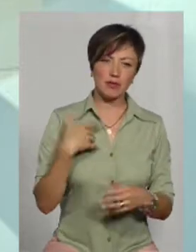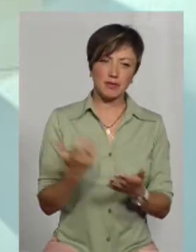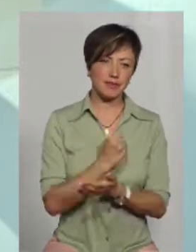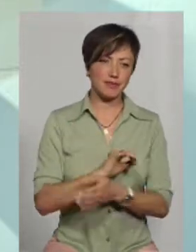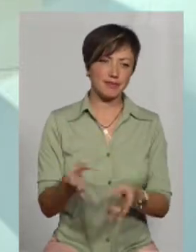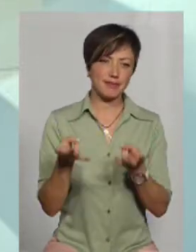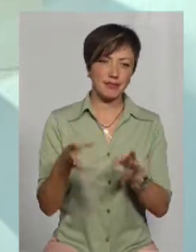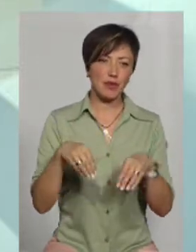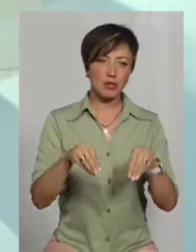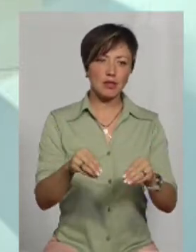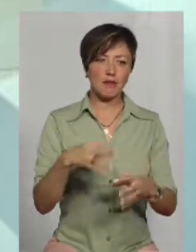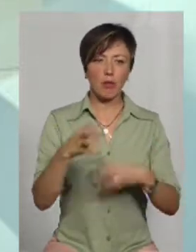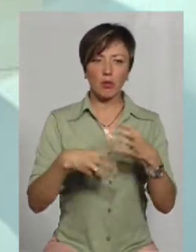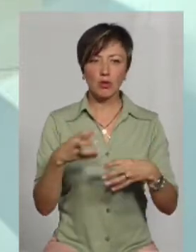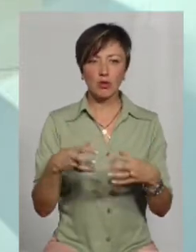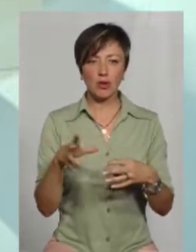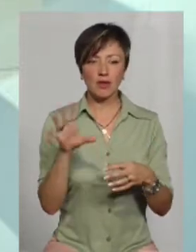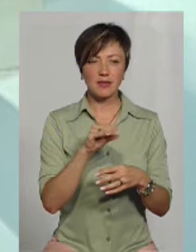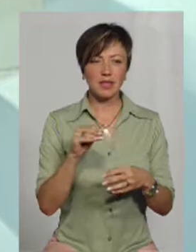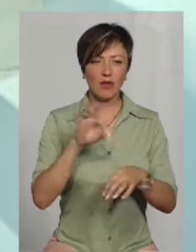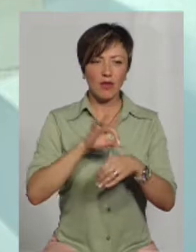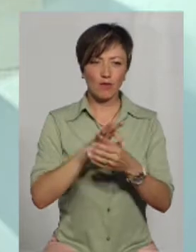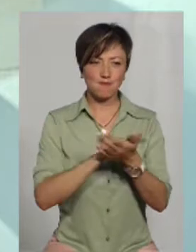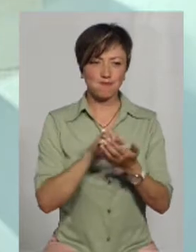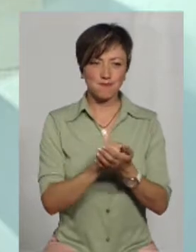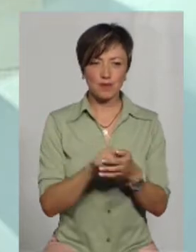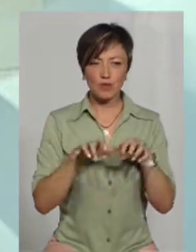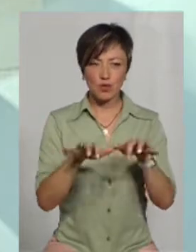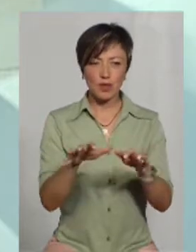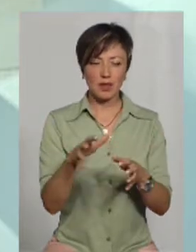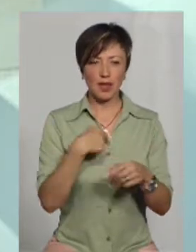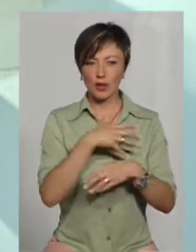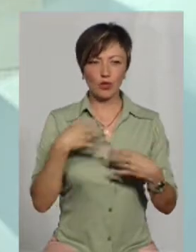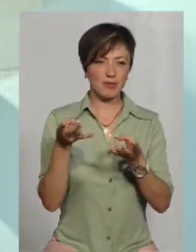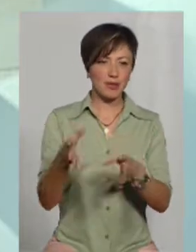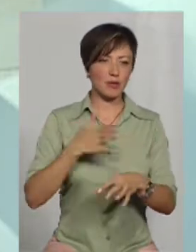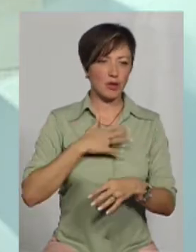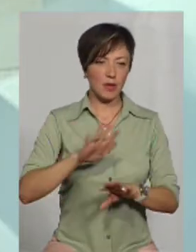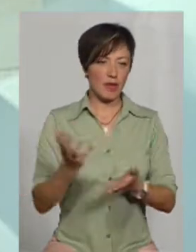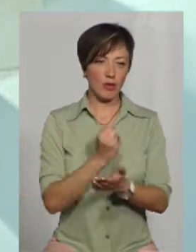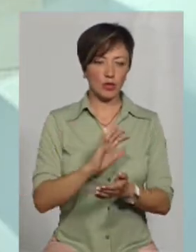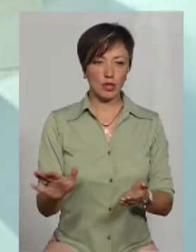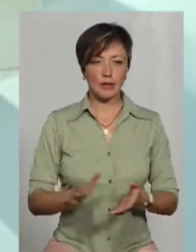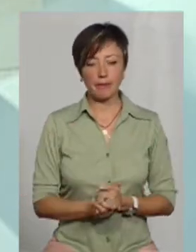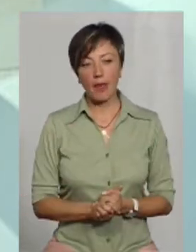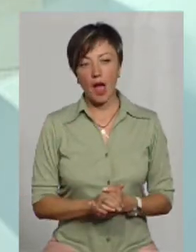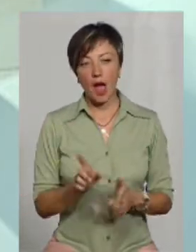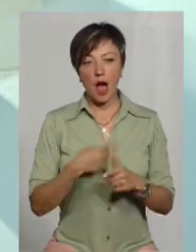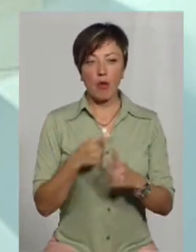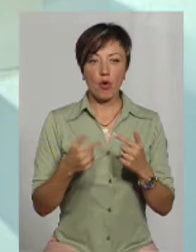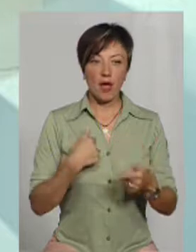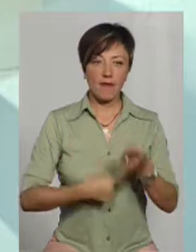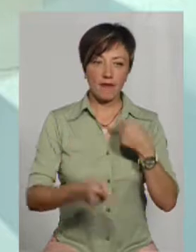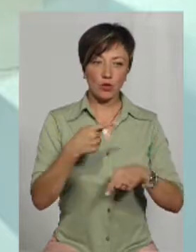виходить, посадив там помідори, воно все, фітофтора побила, якісь жуки, все поїло, я все не хочу, це не моє, в мене виходить. Або я